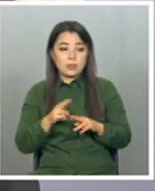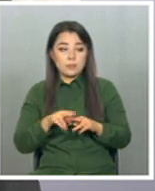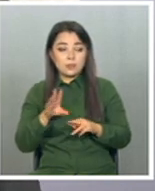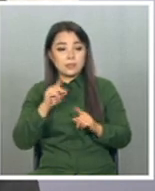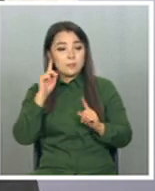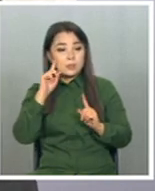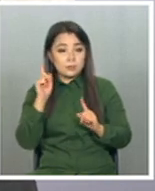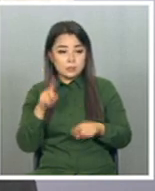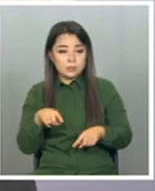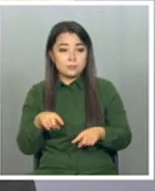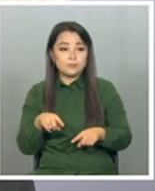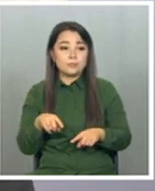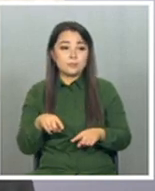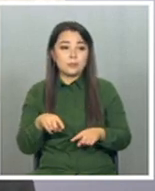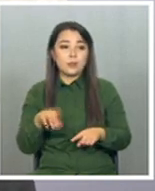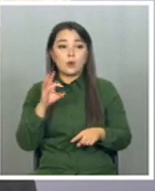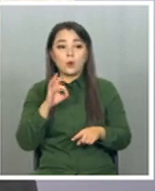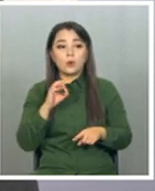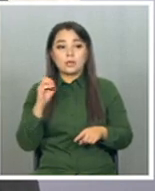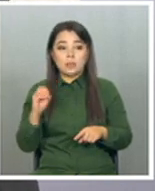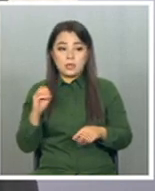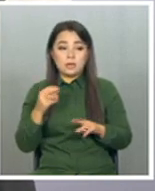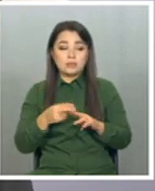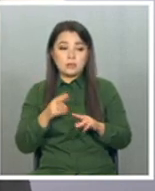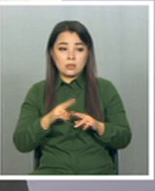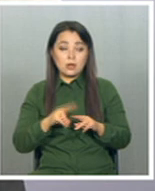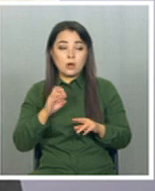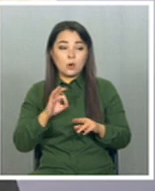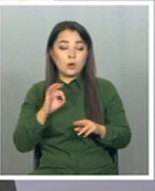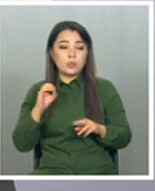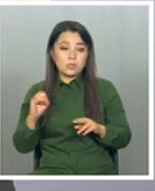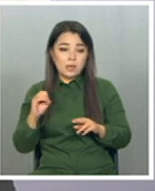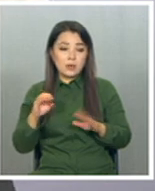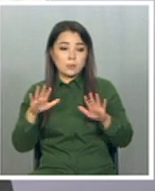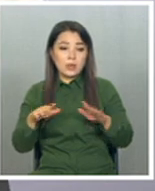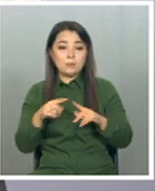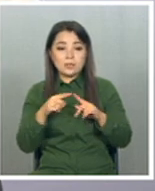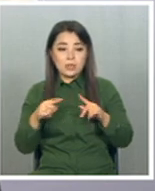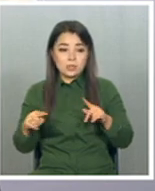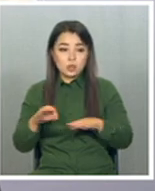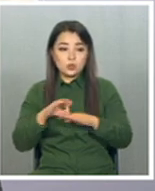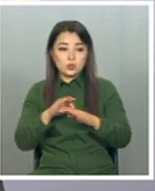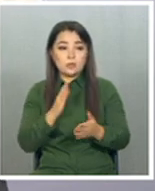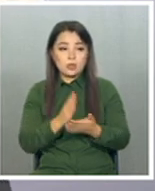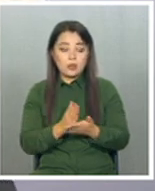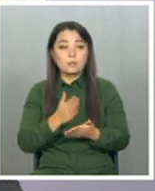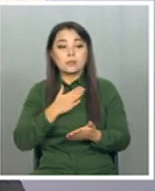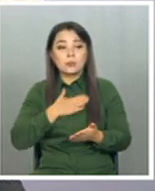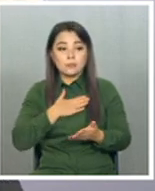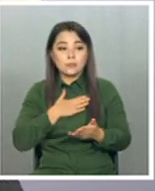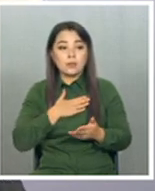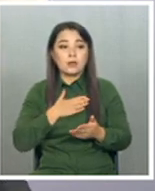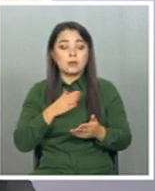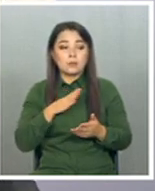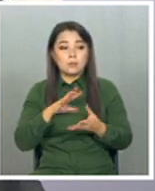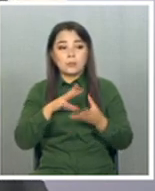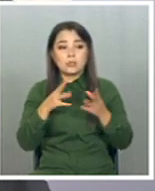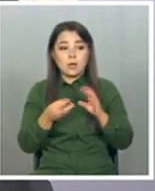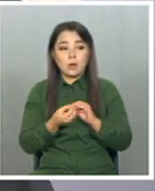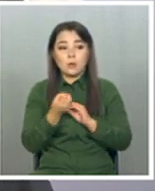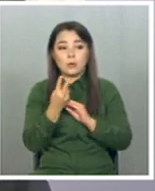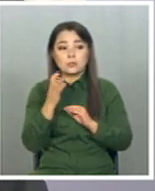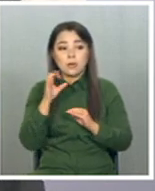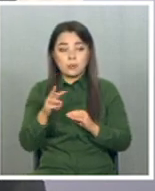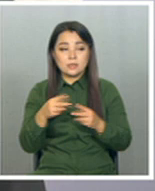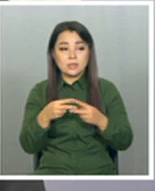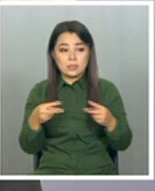білеміз, ОЕ, яғни ОЕ медианасы жүргізілген, және бізде осы периметр 12